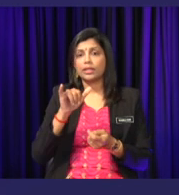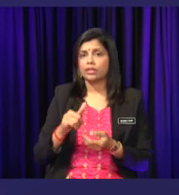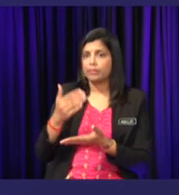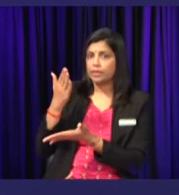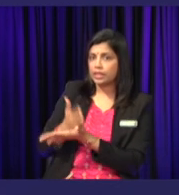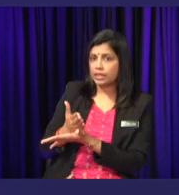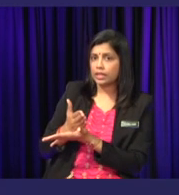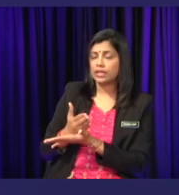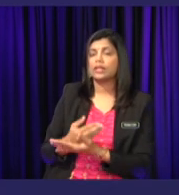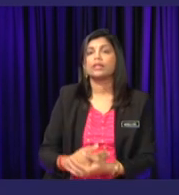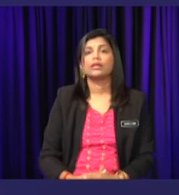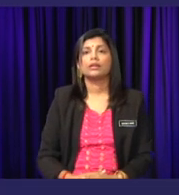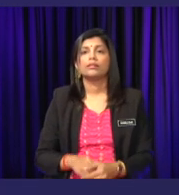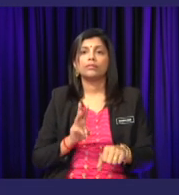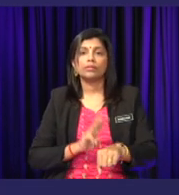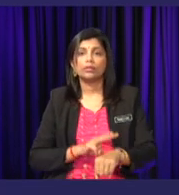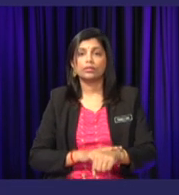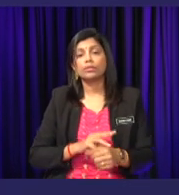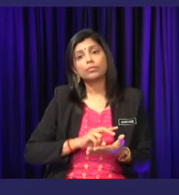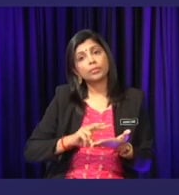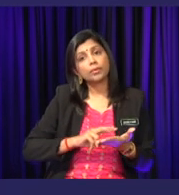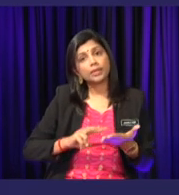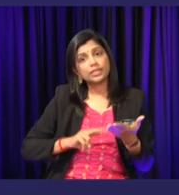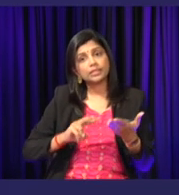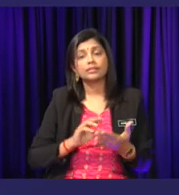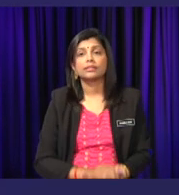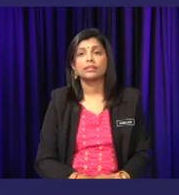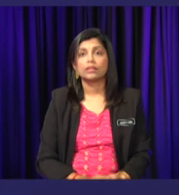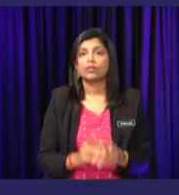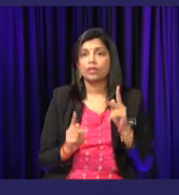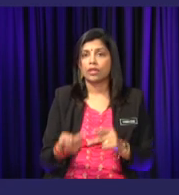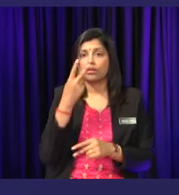berhenti ketika membaca misalnya berhenti